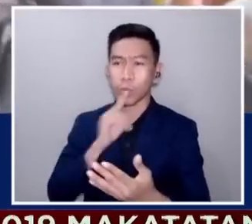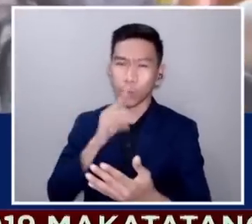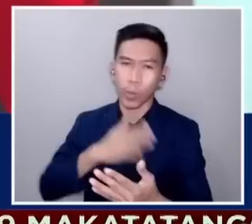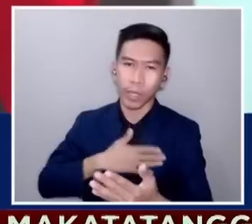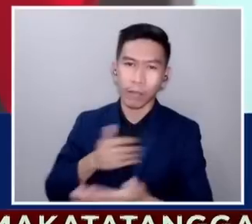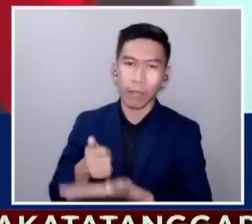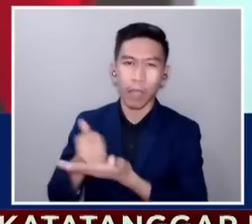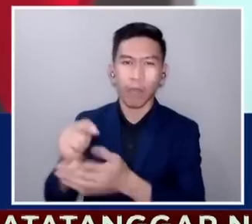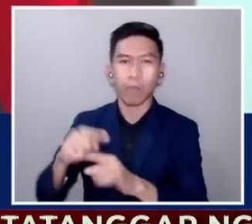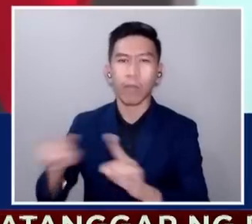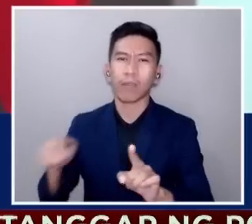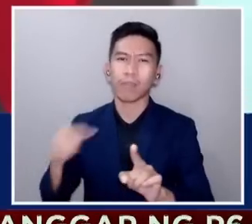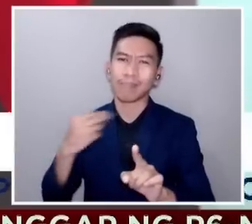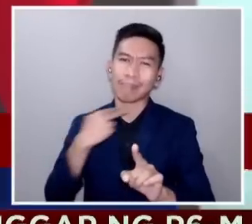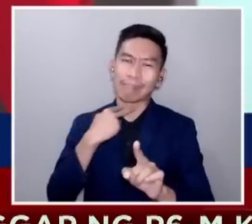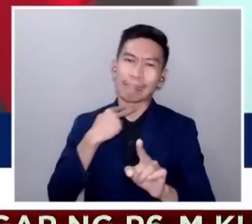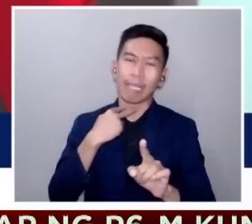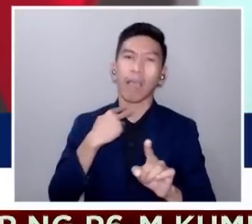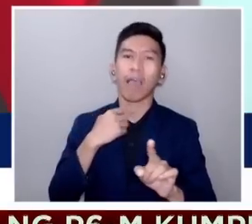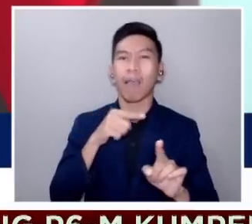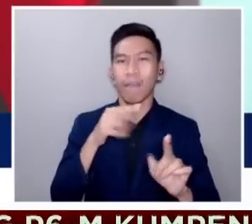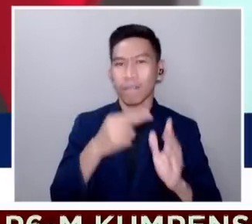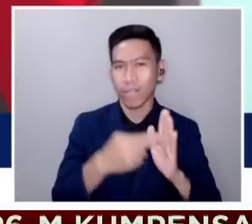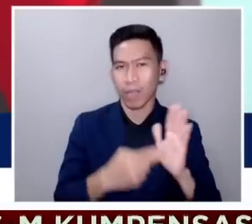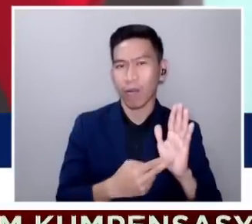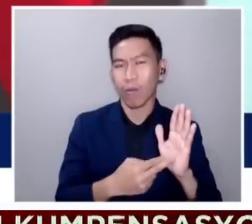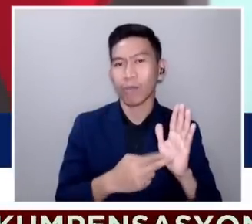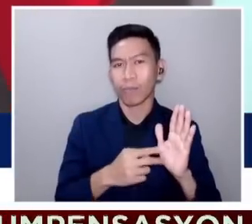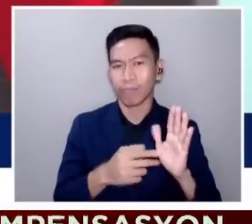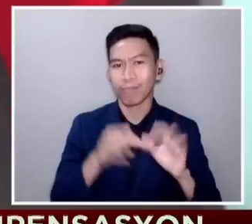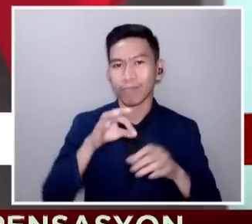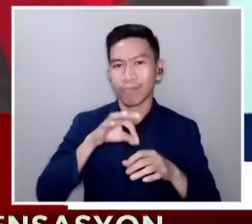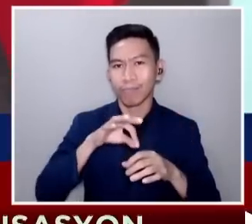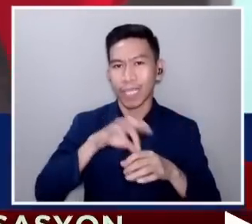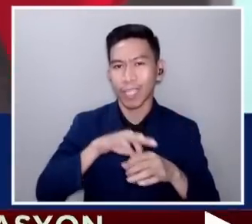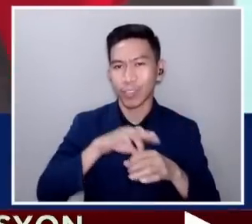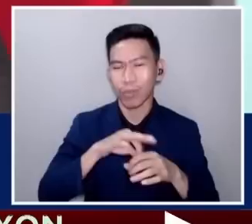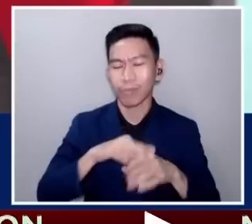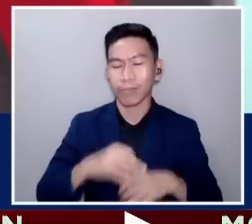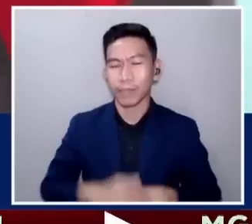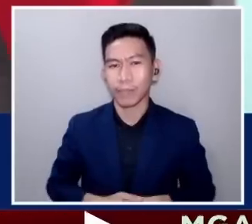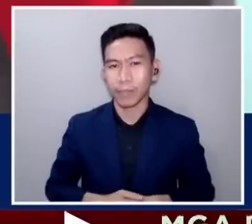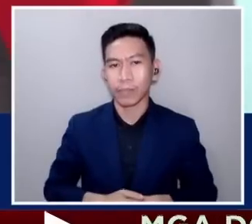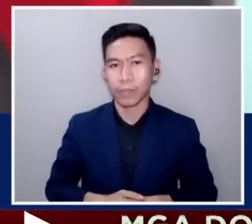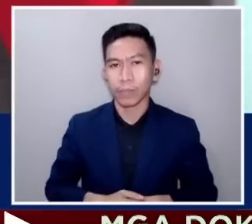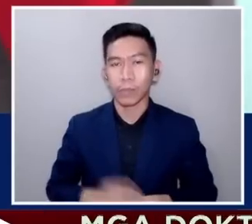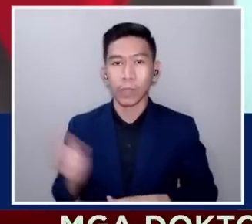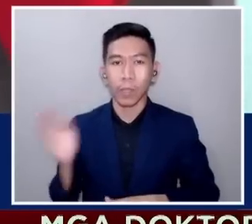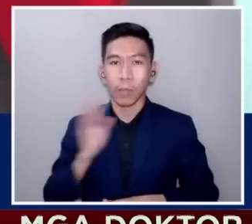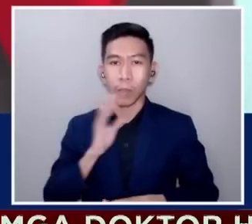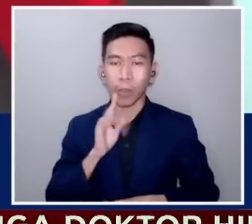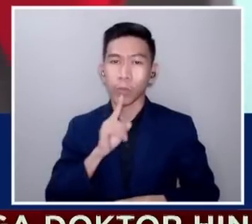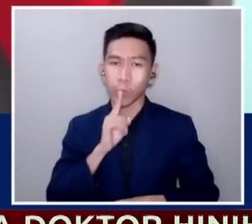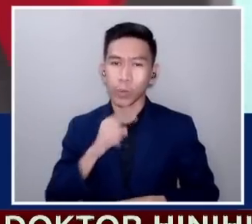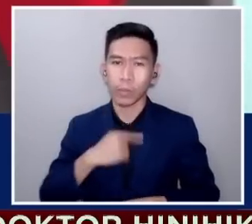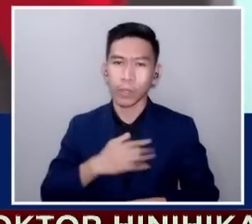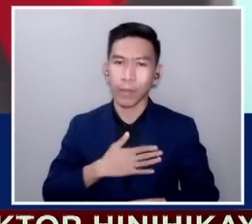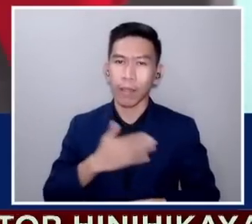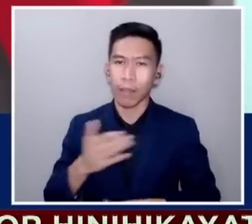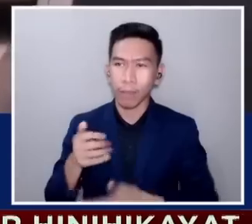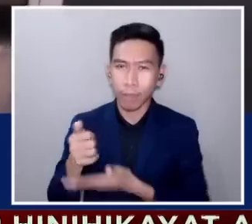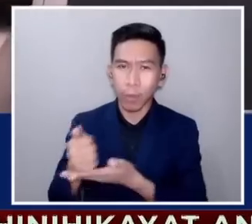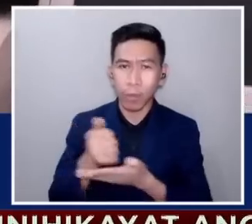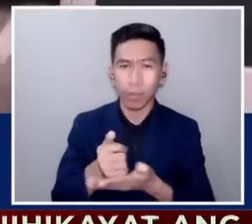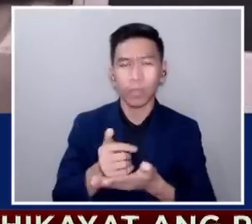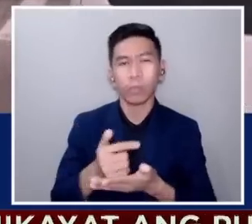code. Tinitiis ko na lang yung sarili ko na gusto kong tumulong kasi sa puso ko talaga, pag may mga mahihirap, talaga tumutulong